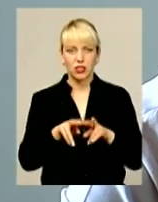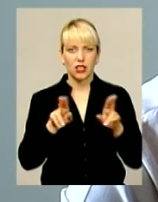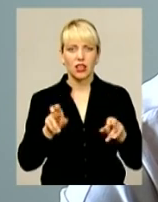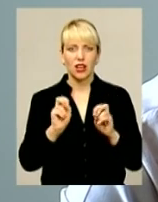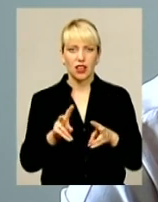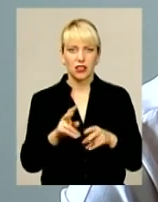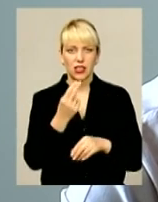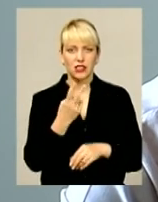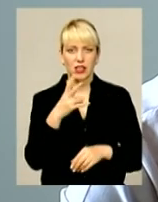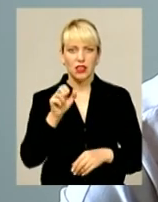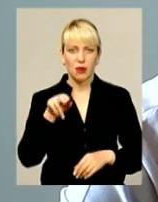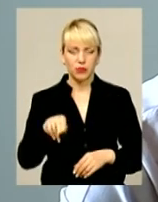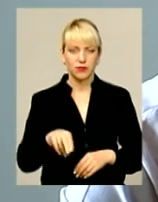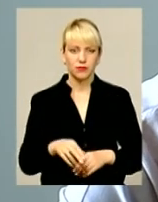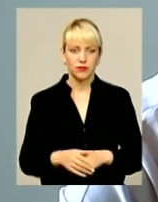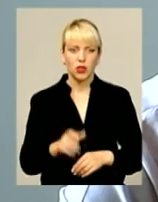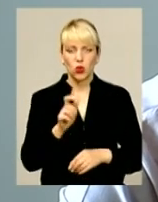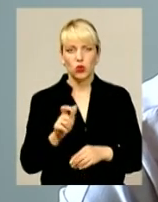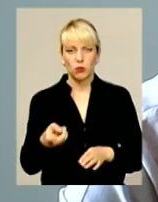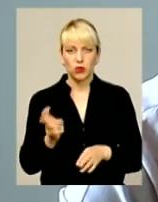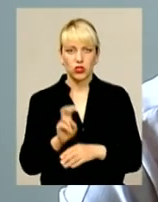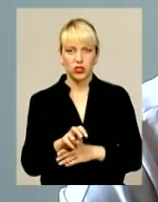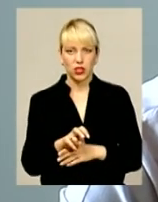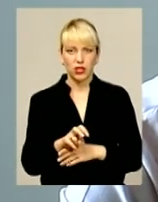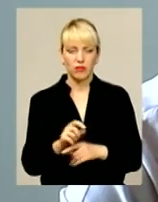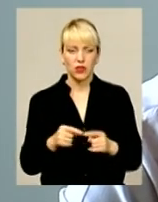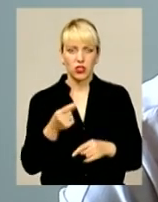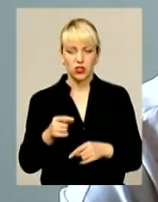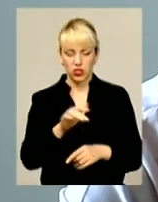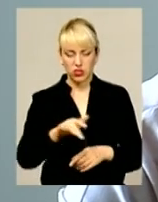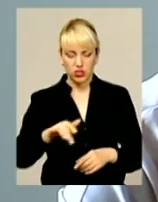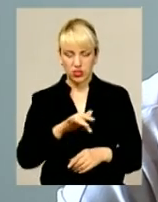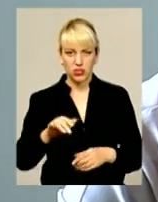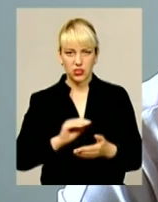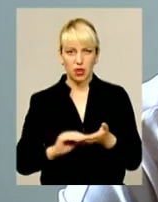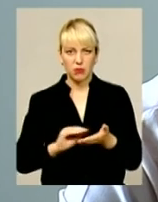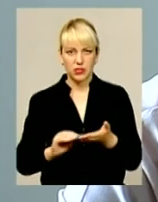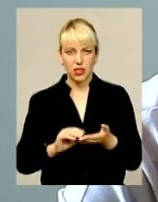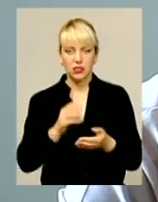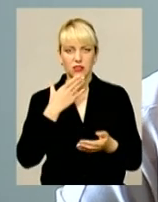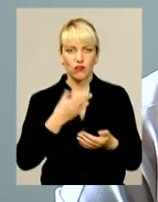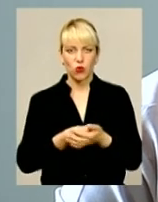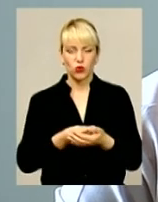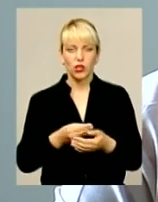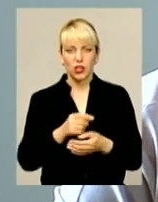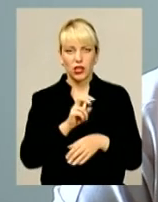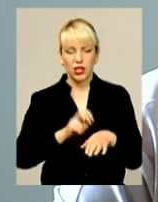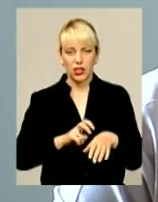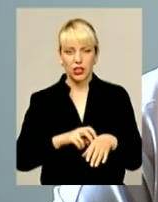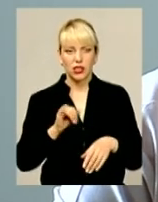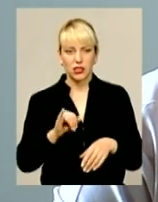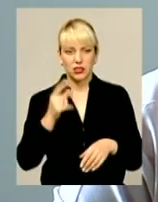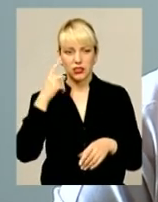стоять в нас в СНАПі. Тобто людина прийшла, через сенсорний кіоск записалася до свого лікаря і